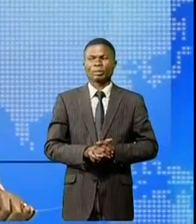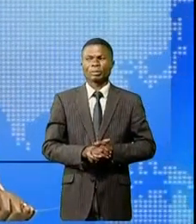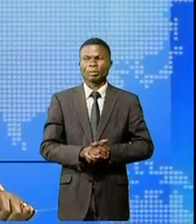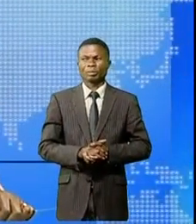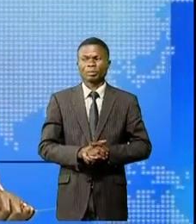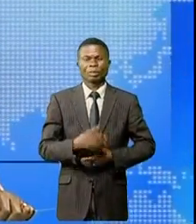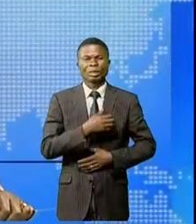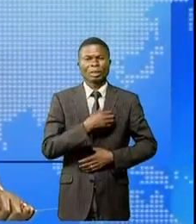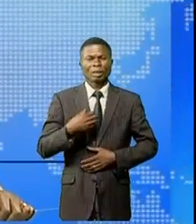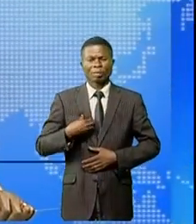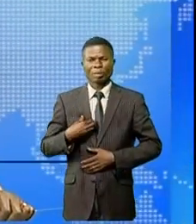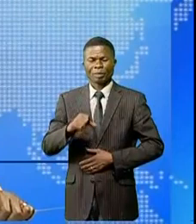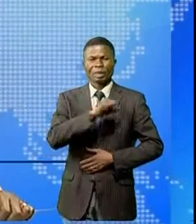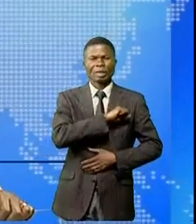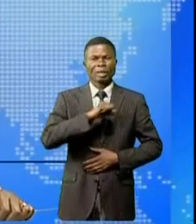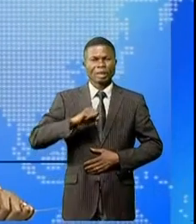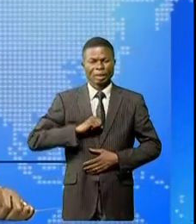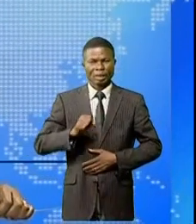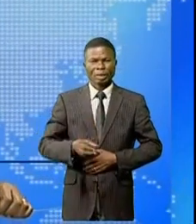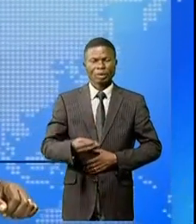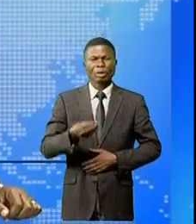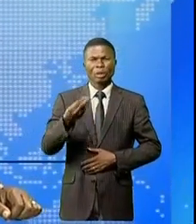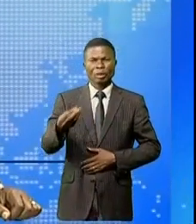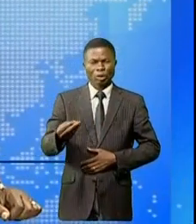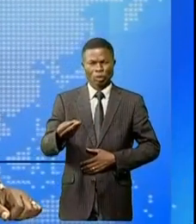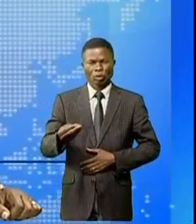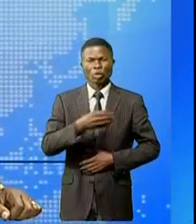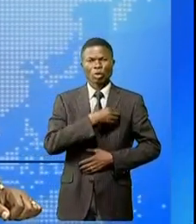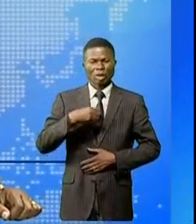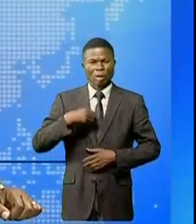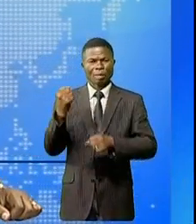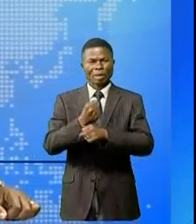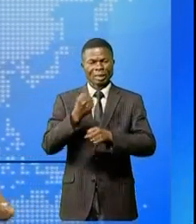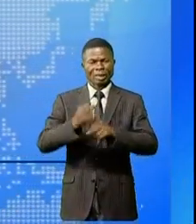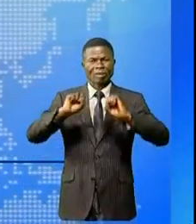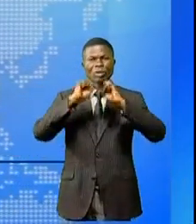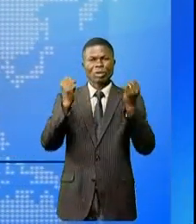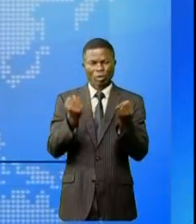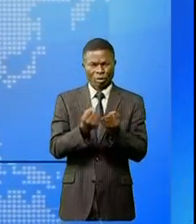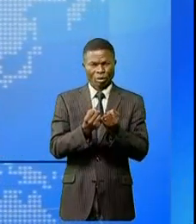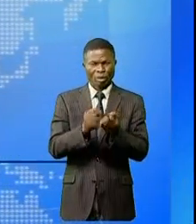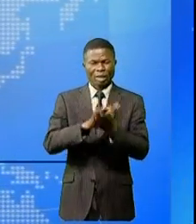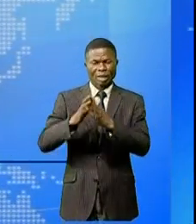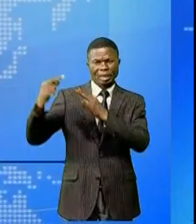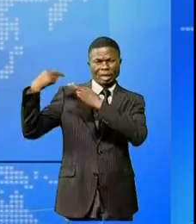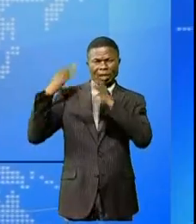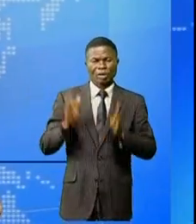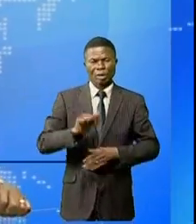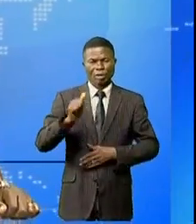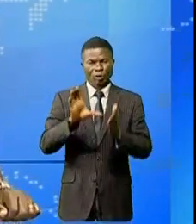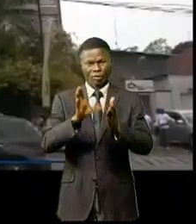Les femmes du Sénat ont remis de brevets aux femmes entrepreneurs pour leur autonomisation.